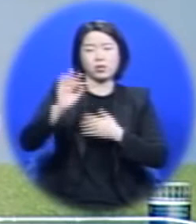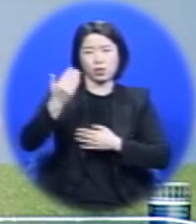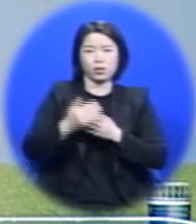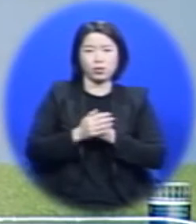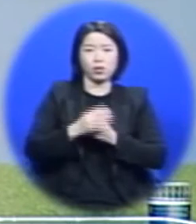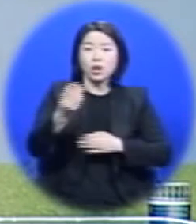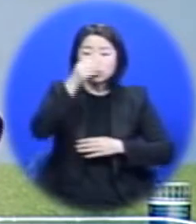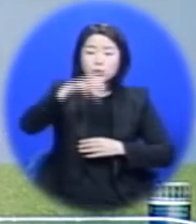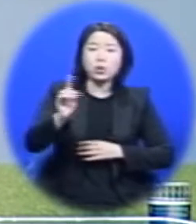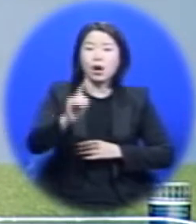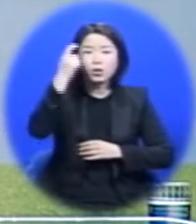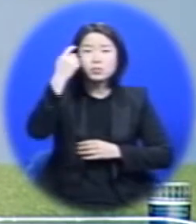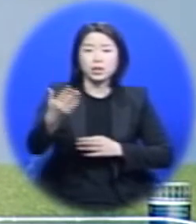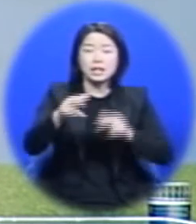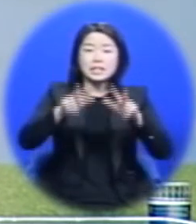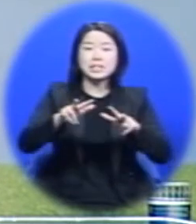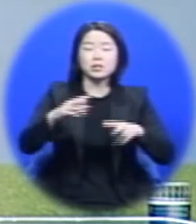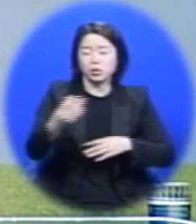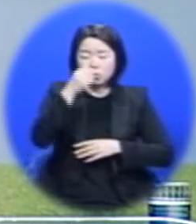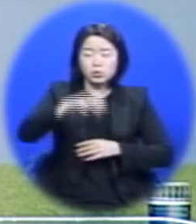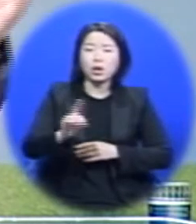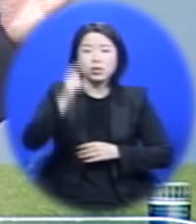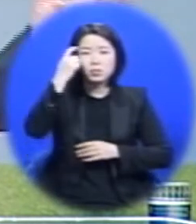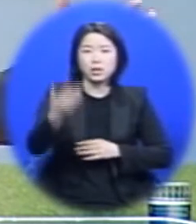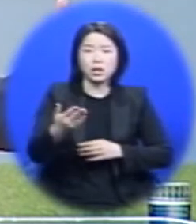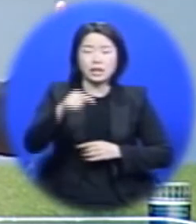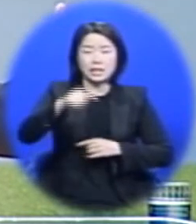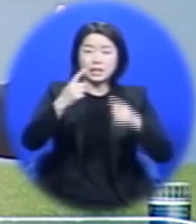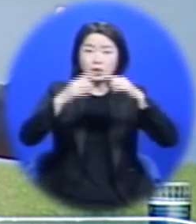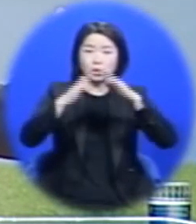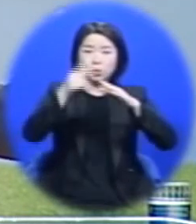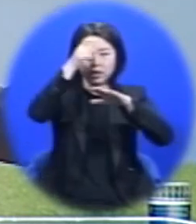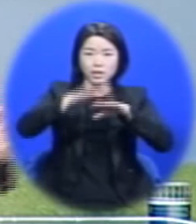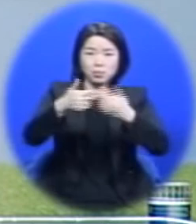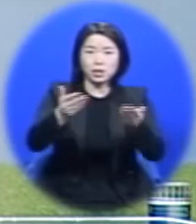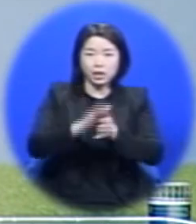어디죠? 지금 성소가 어딜까요? 이 교회 예배당일까요?